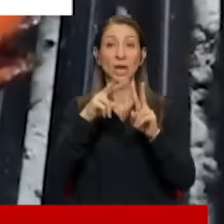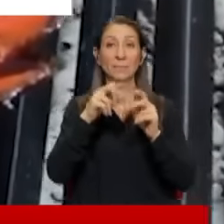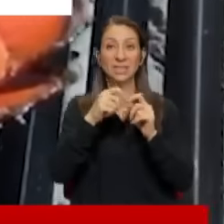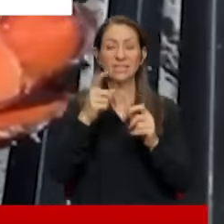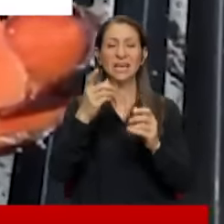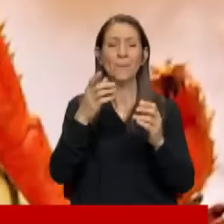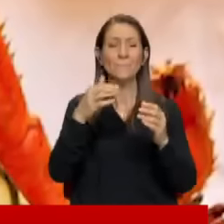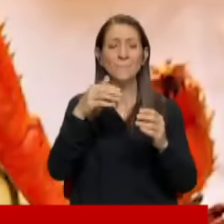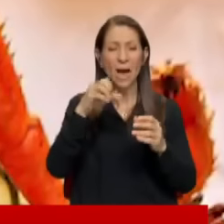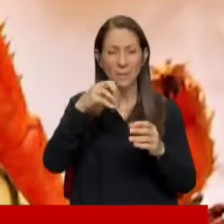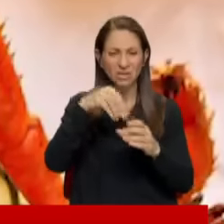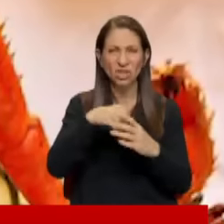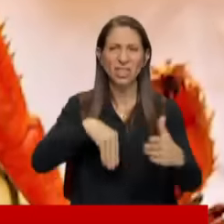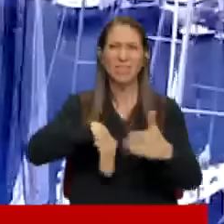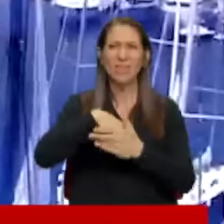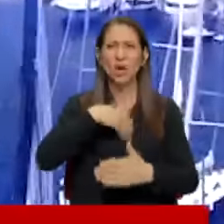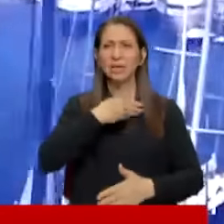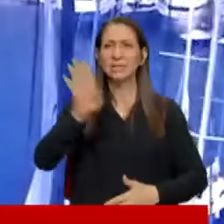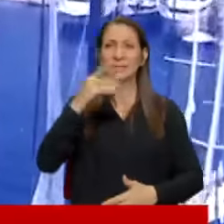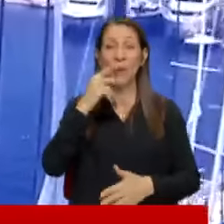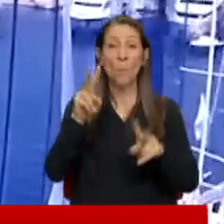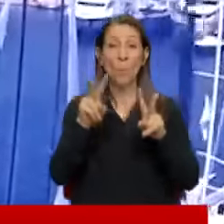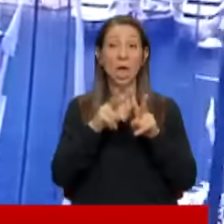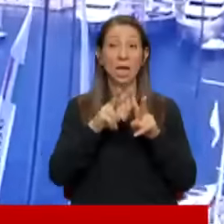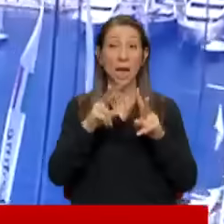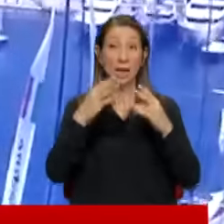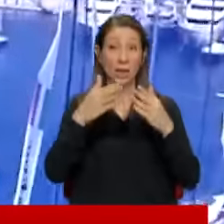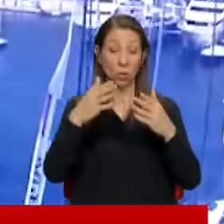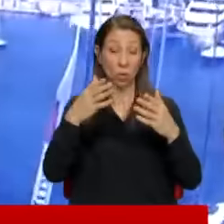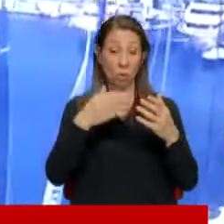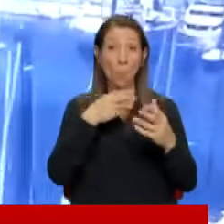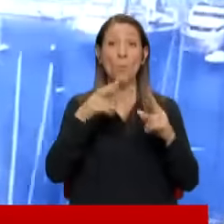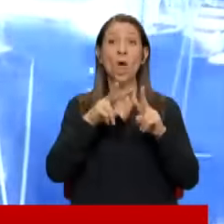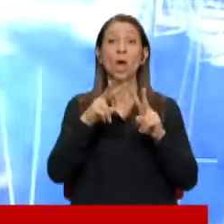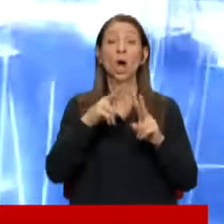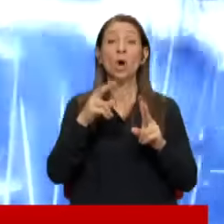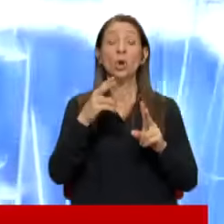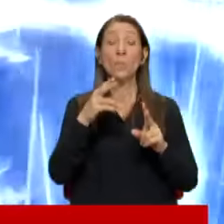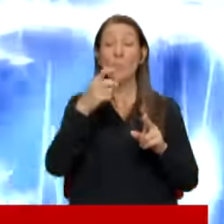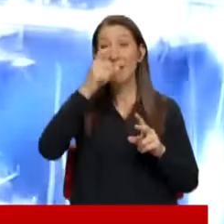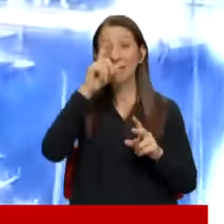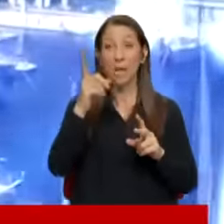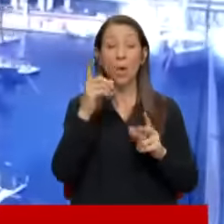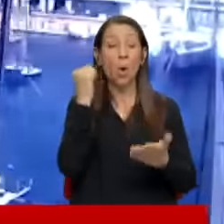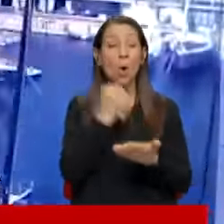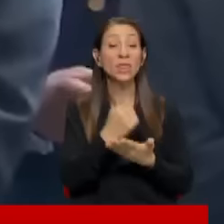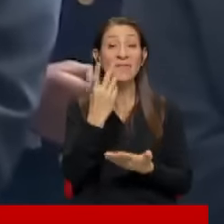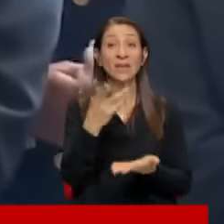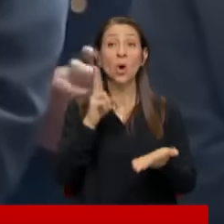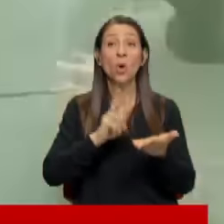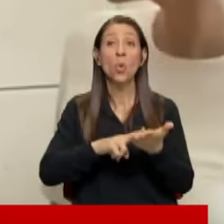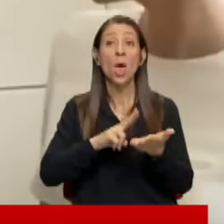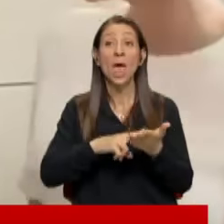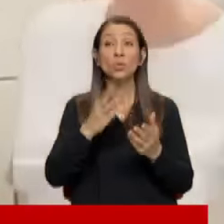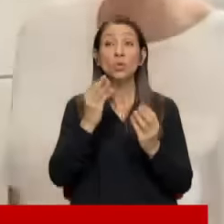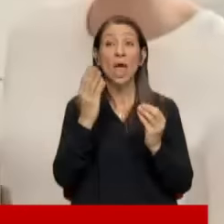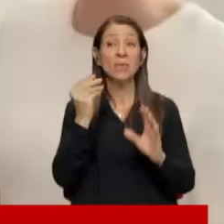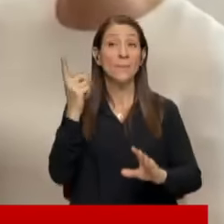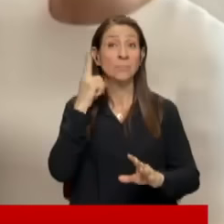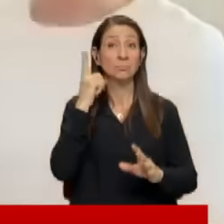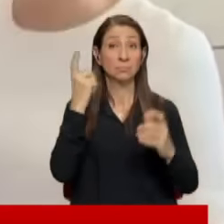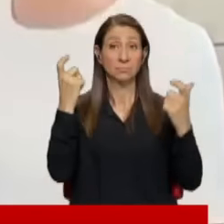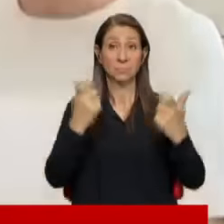partiden defol git ifadesini kullandı. Monaco Yat Kulübü, Monaco Prensi'nin onay verdiği kısıtlı üyeye sahip dünyanın en